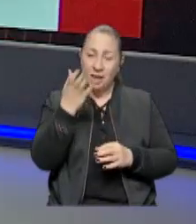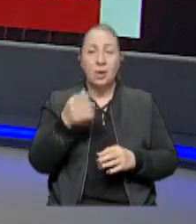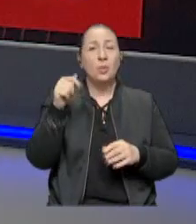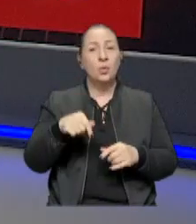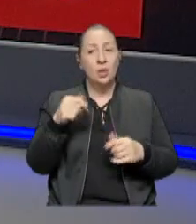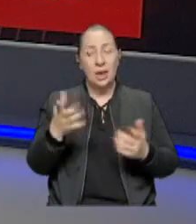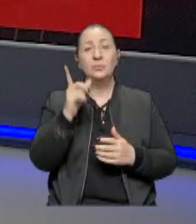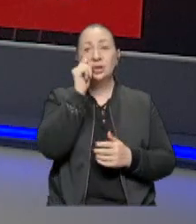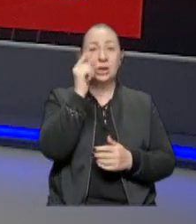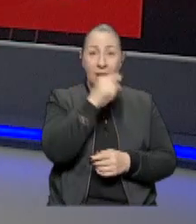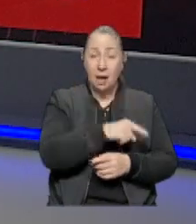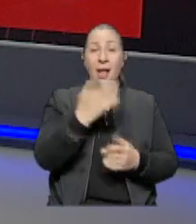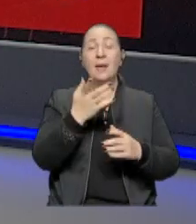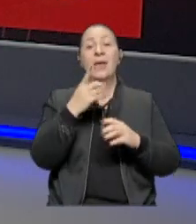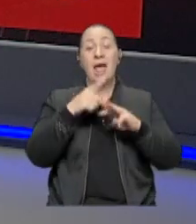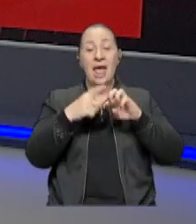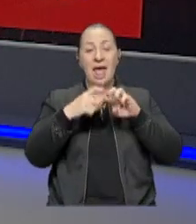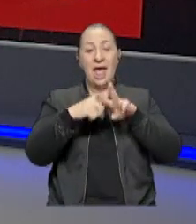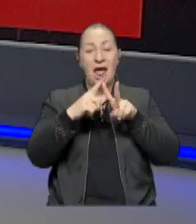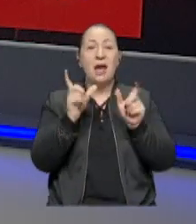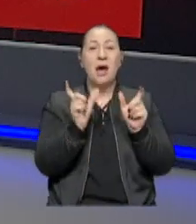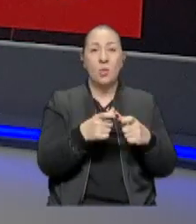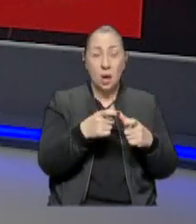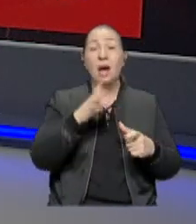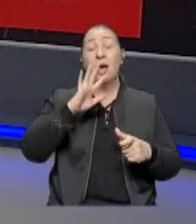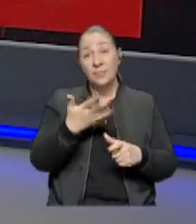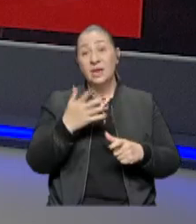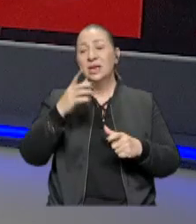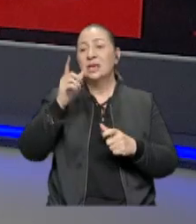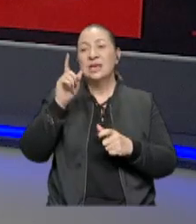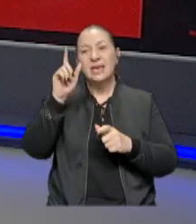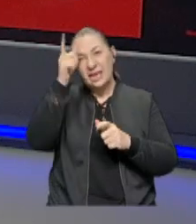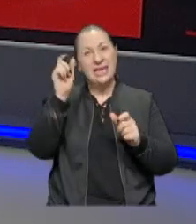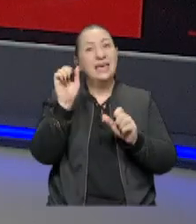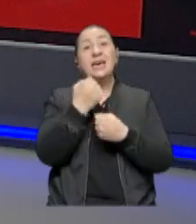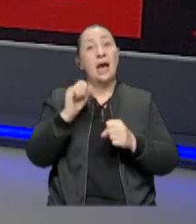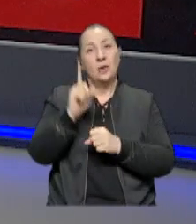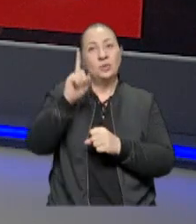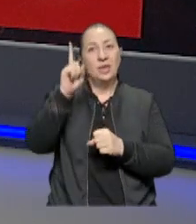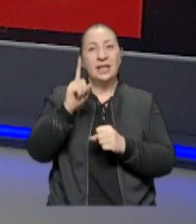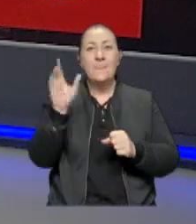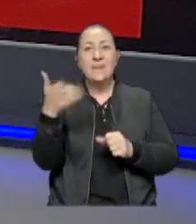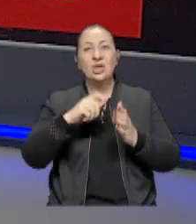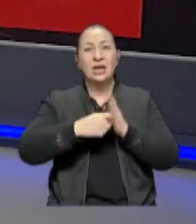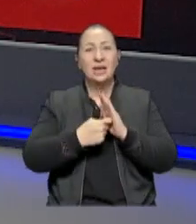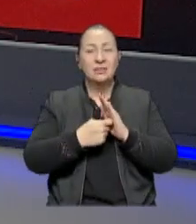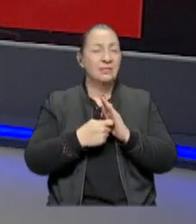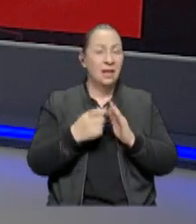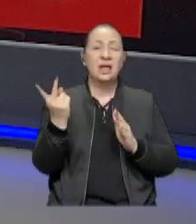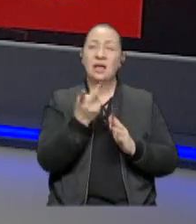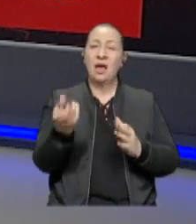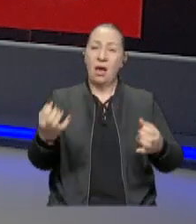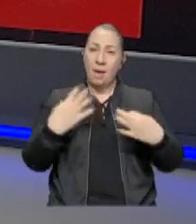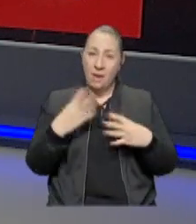Bugün de hem Şırnak'taki Eren Abluka operasyonundan hem de Irak'ın kuzeyindeki Pençe Kilit Harekatı'ndan acı haberler geldi.